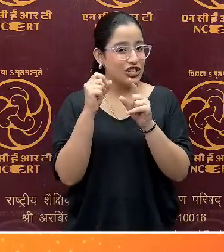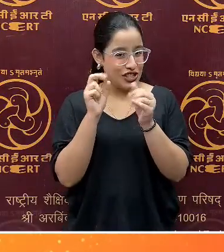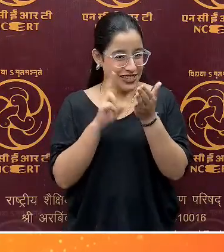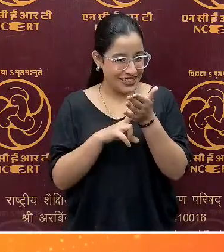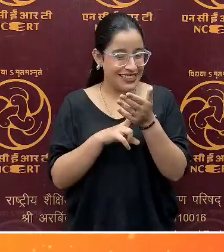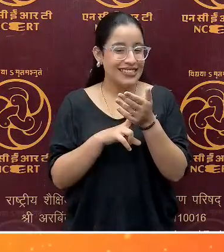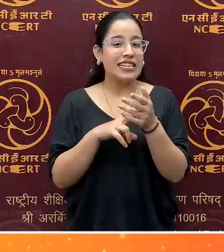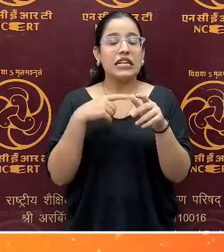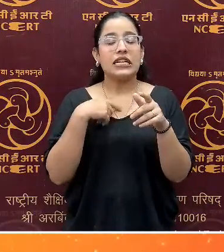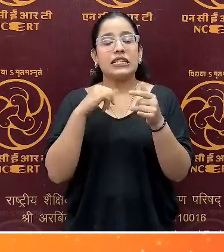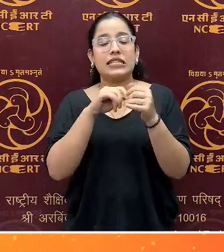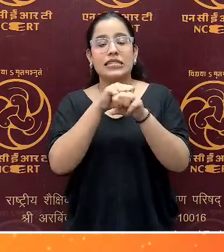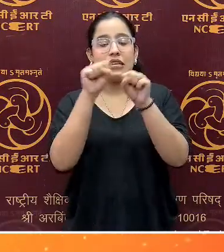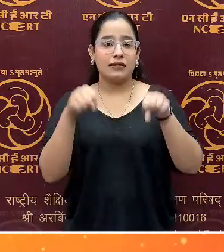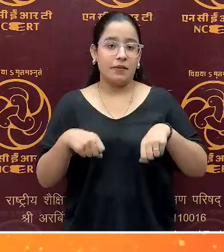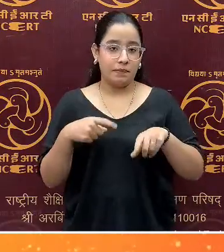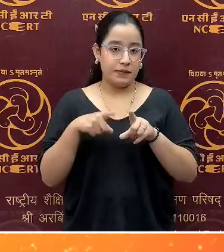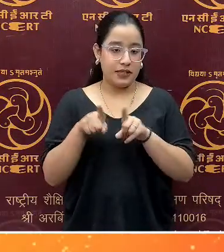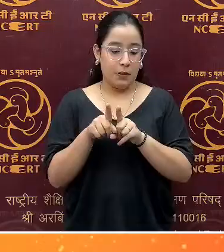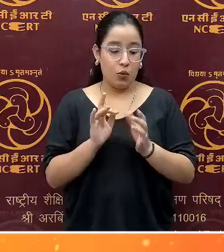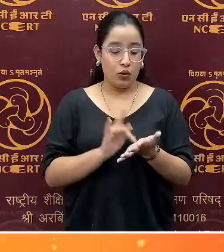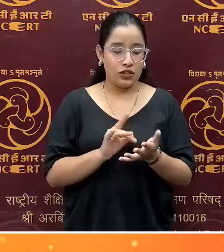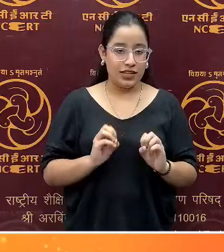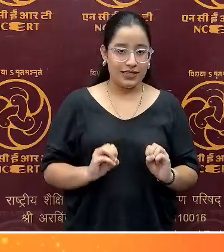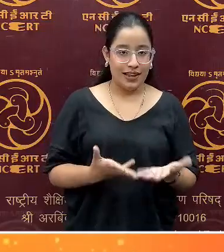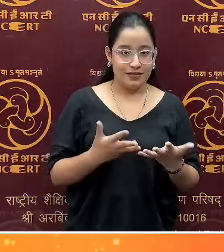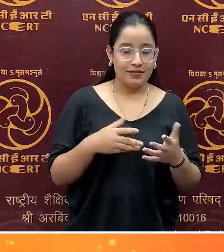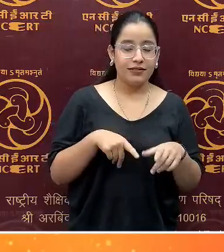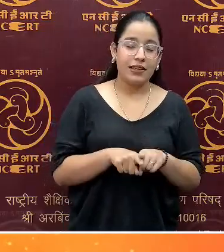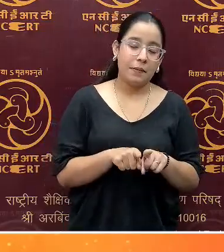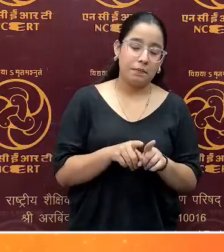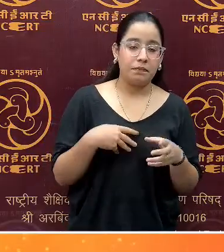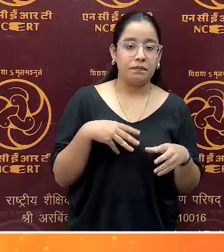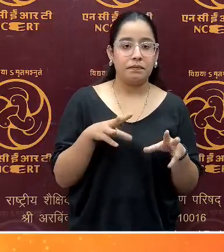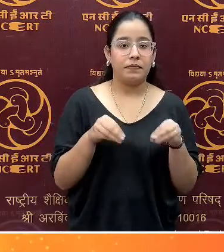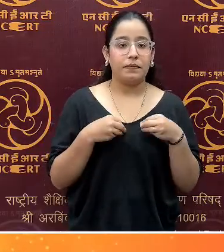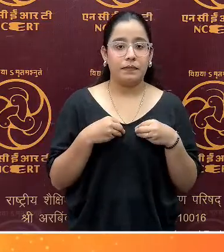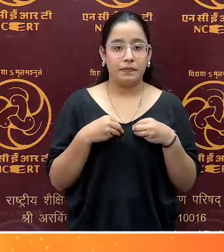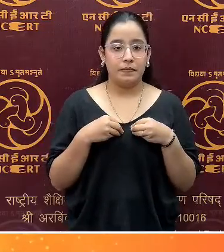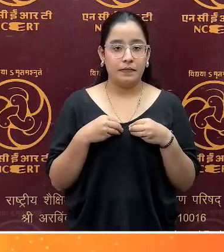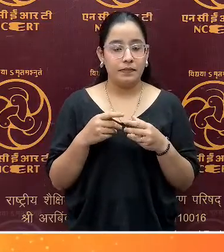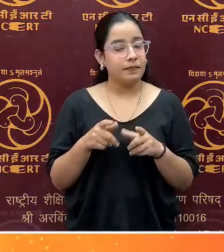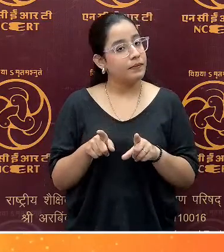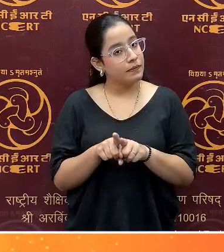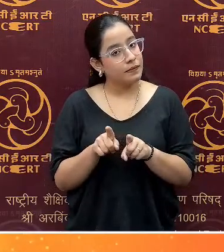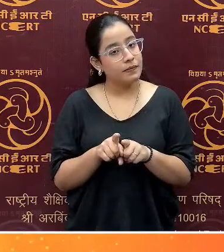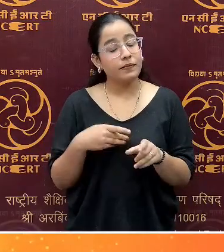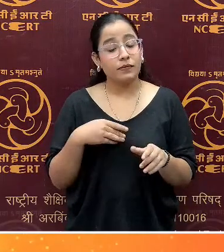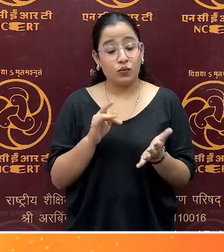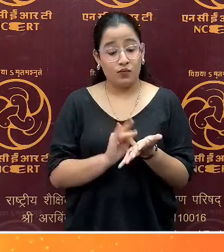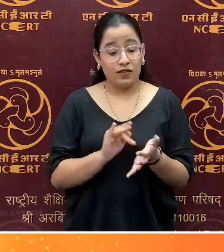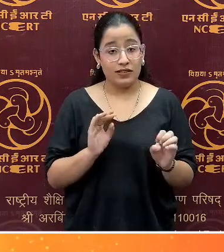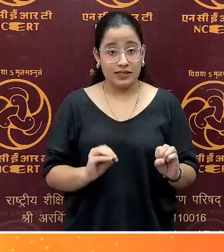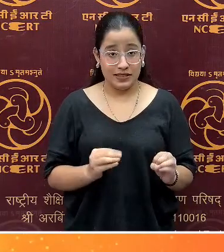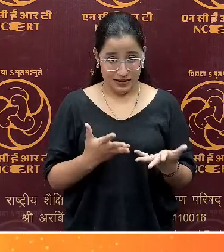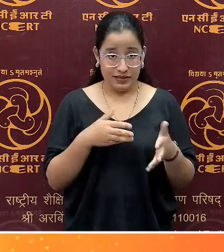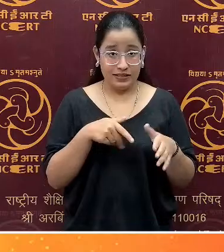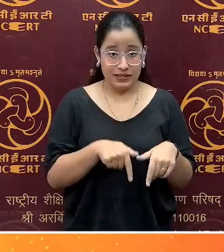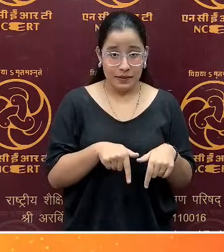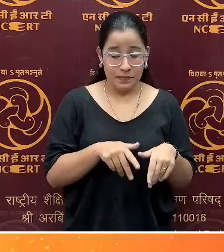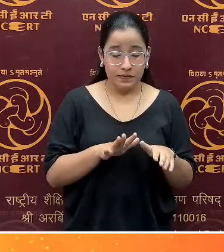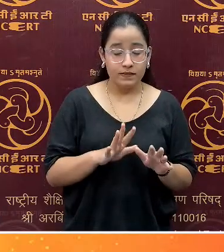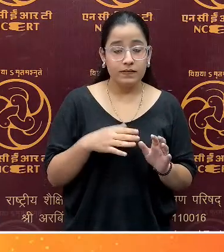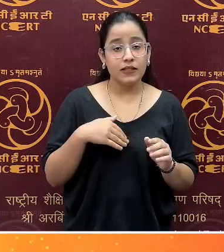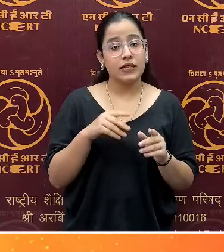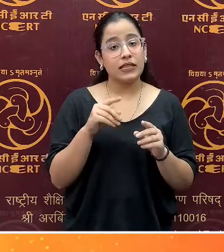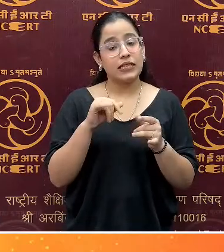टेक ओरिजिन एज द इनिशियल पी. ओके, विथ रेफरेंस टू दिस ओरिजिन we have described